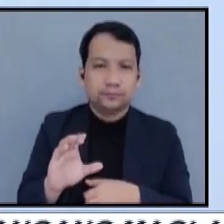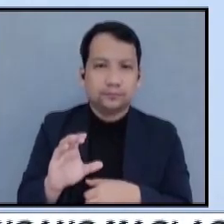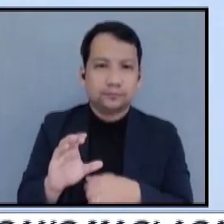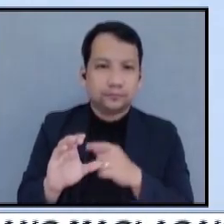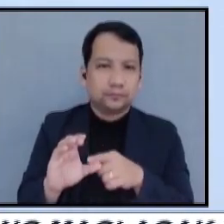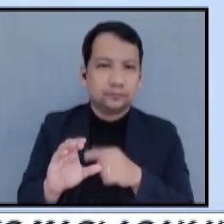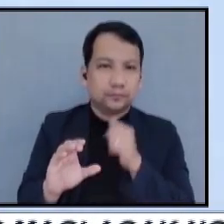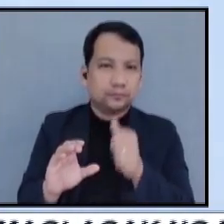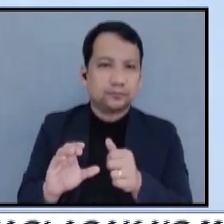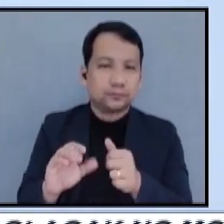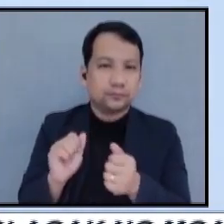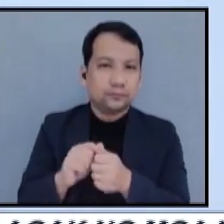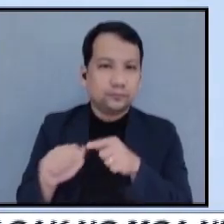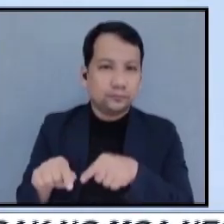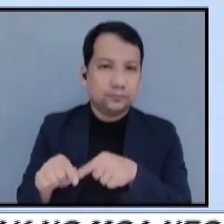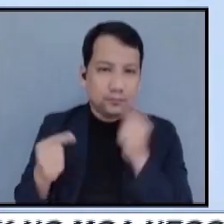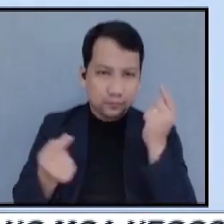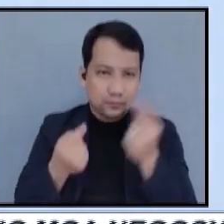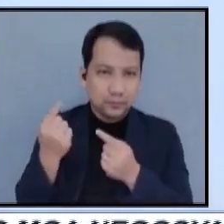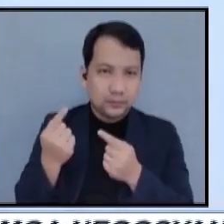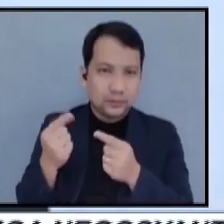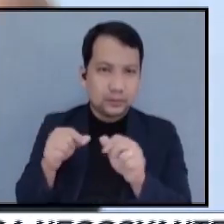sila ang concern.